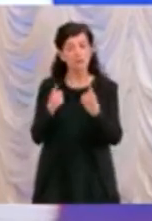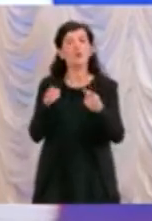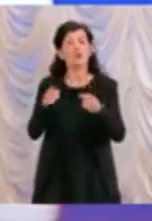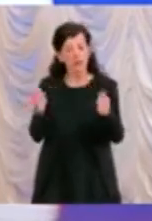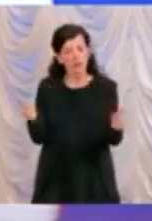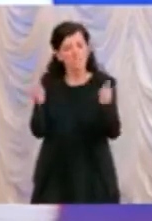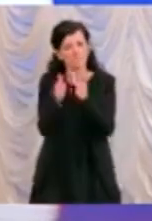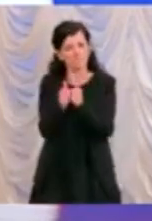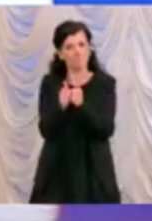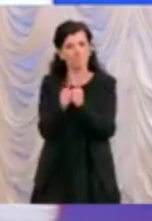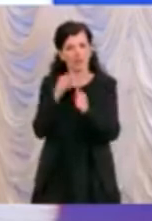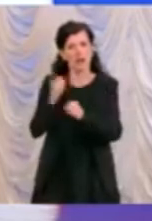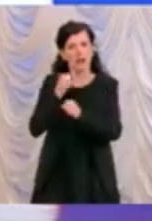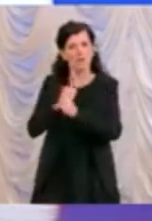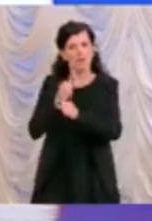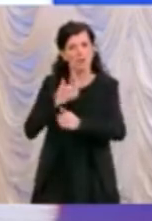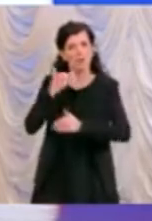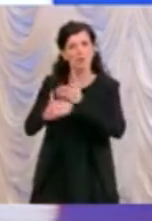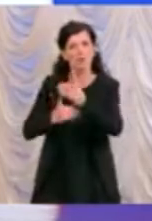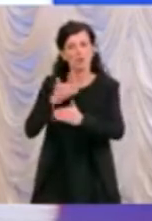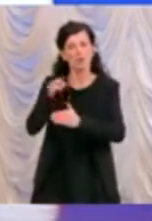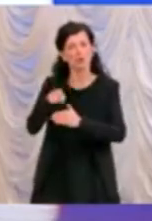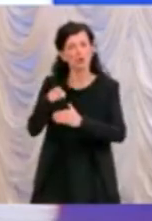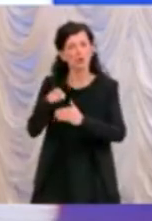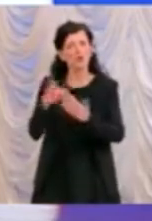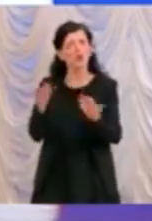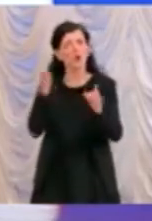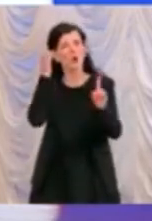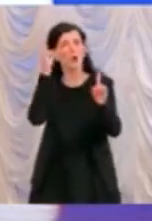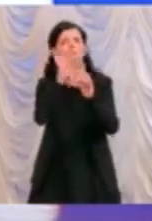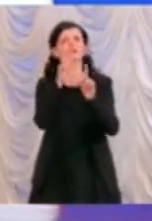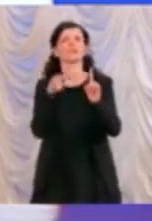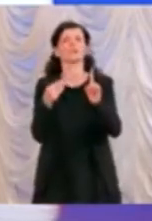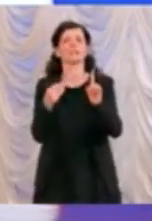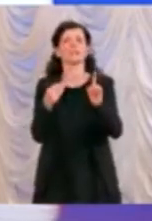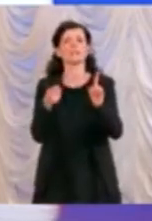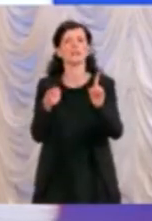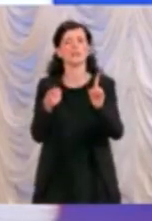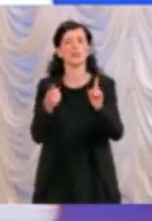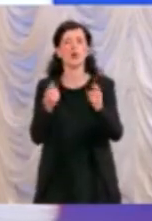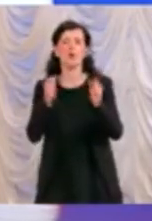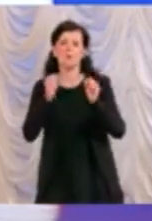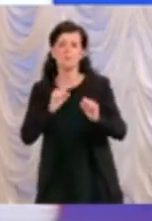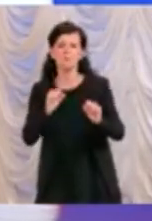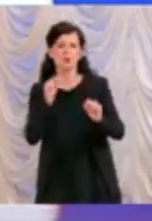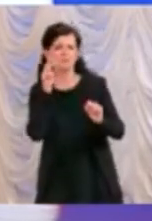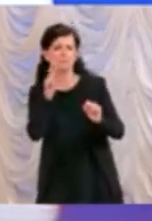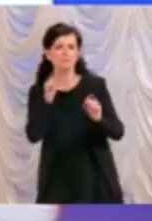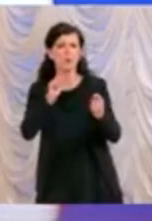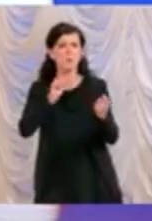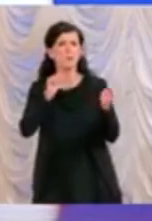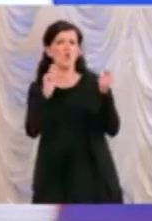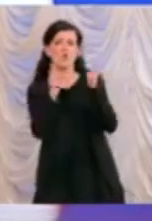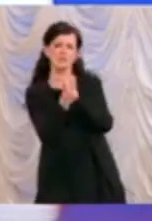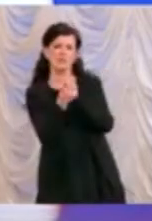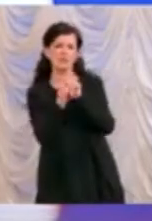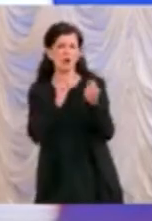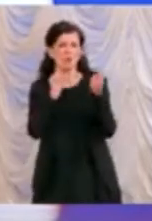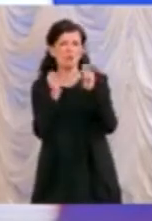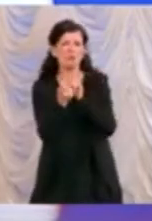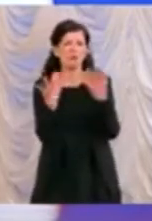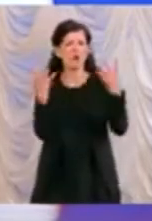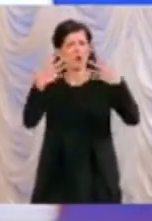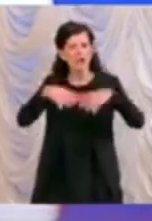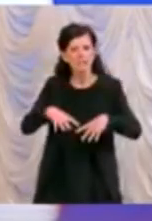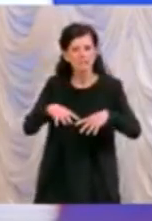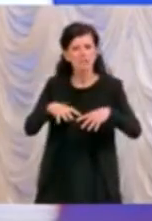in modo da avere una la possibilità di modificare anche le logiche dell'organizzazione del lavoro